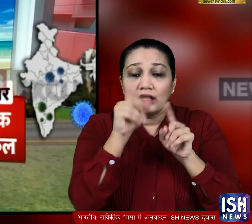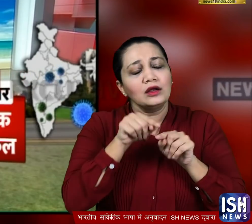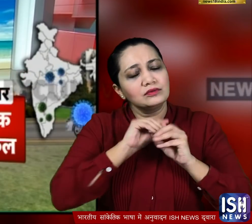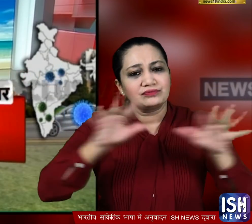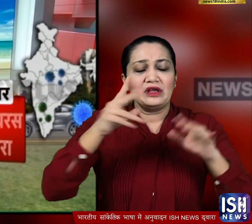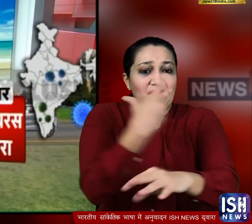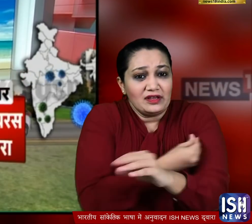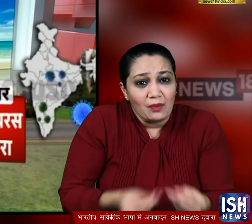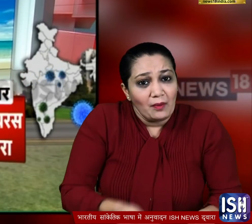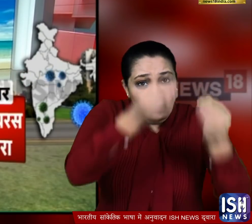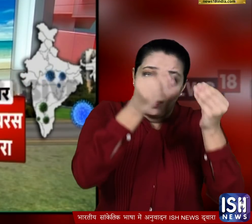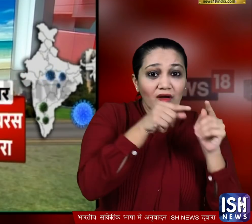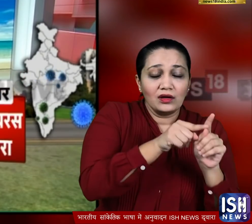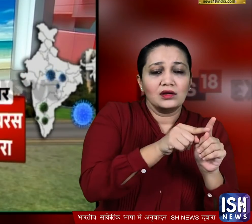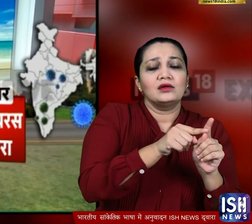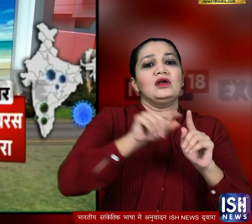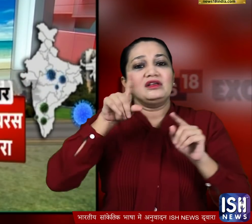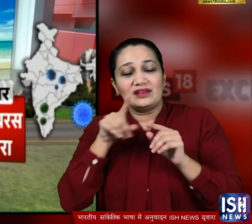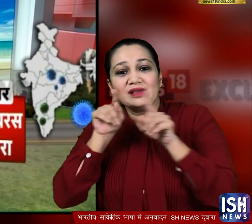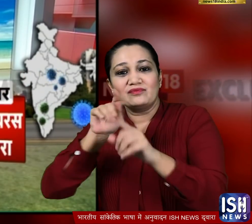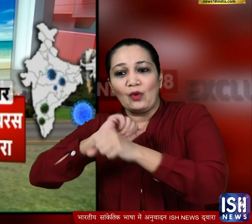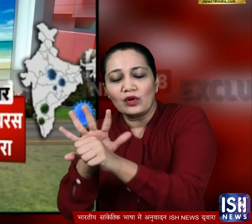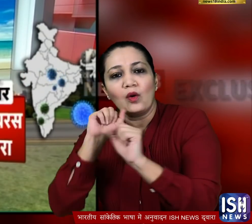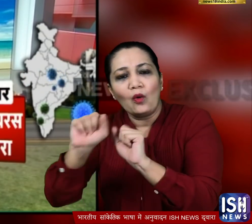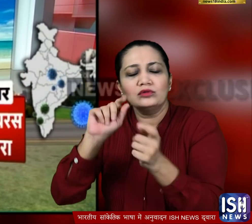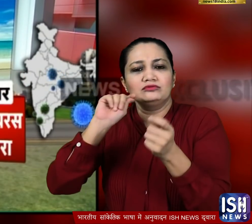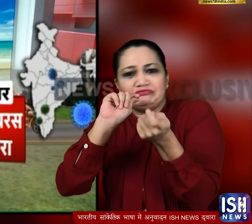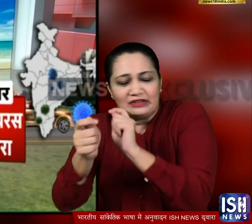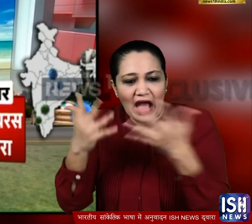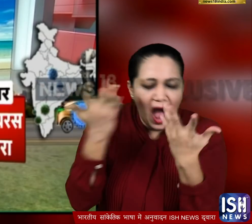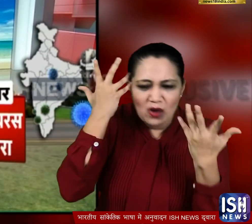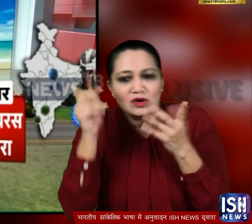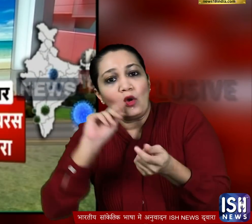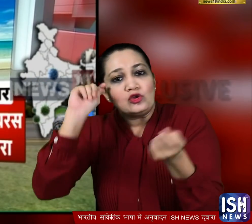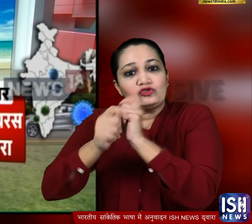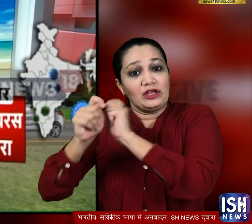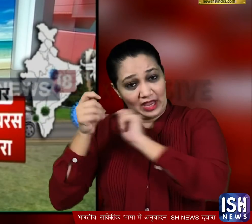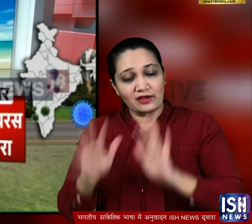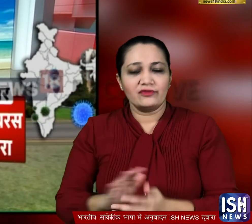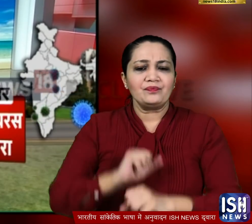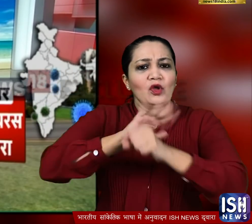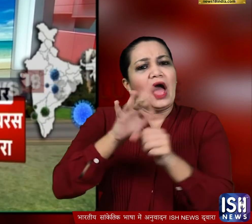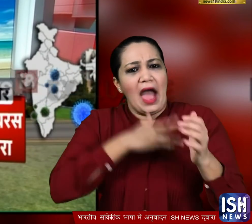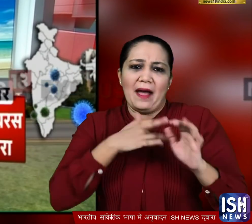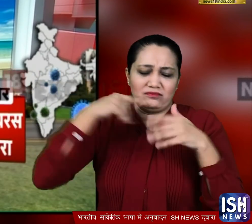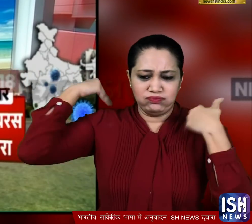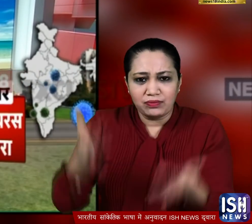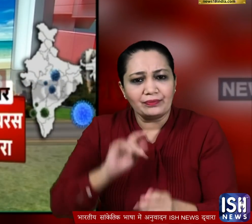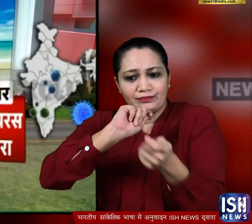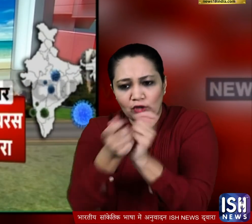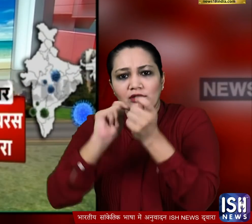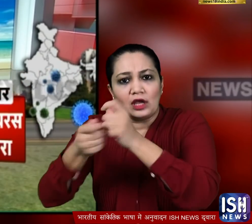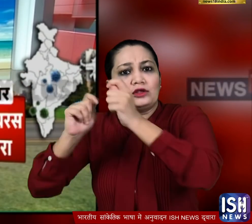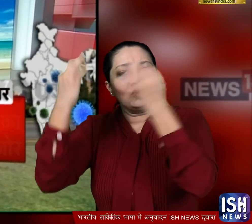जब वैक्सीनेशन बढ़ेगा तो वायरस लोगों को अपनी चपेट में लेने के नए तरीके ढूंढेगा, क्योंकि कोरोना अपना रूप बदलता रहता